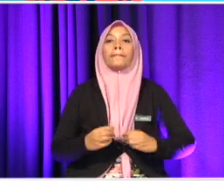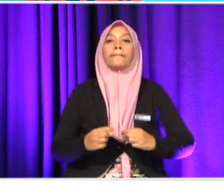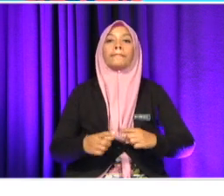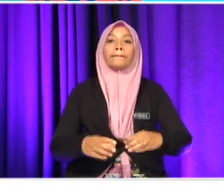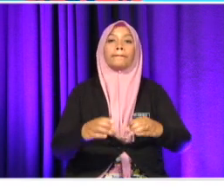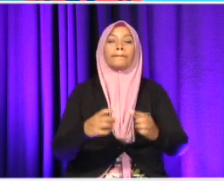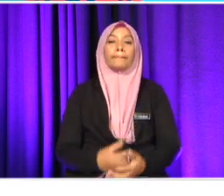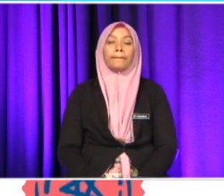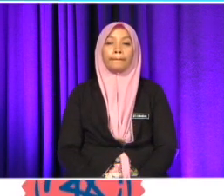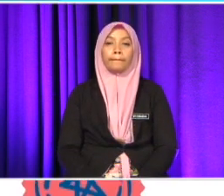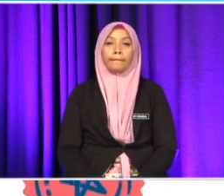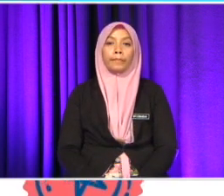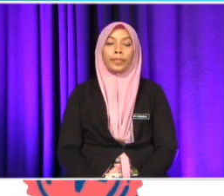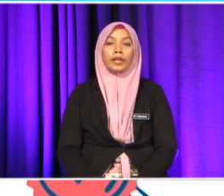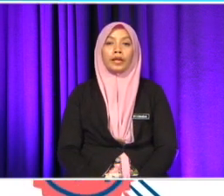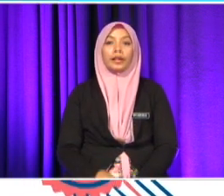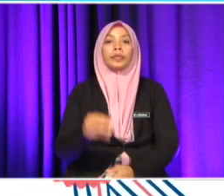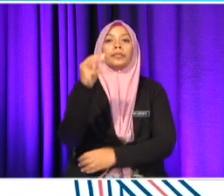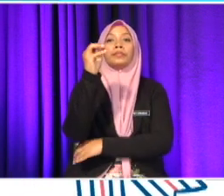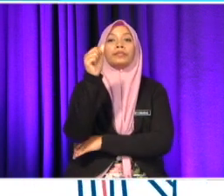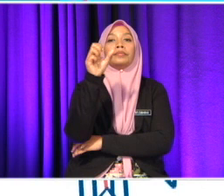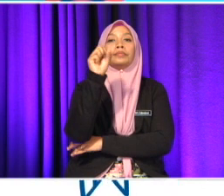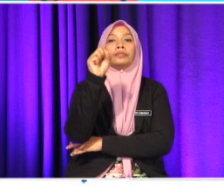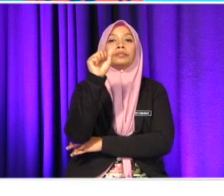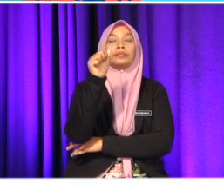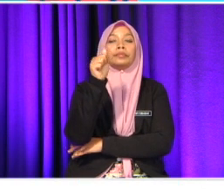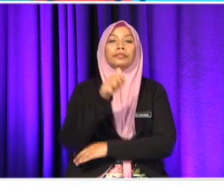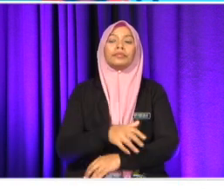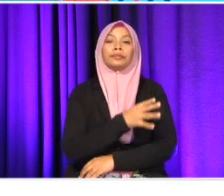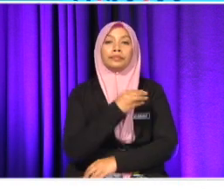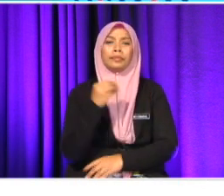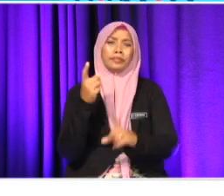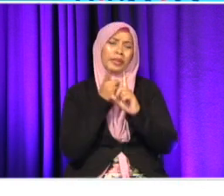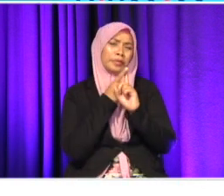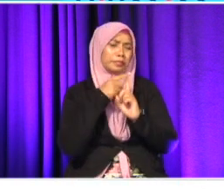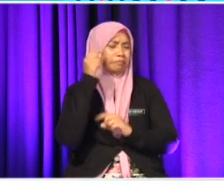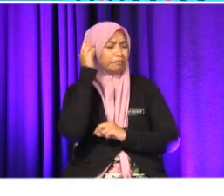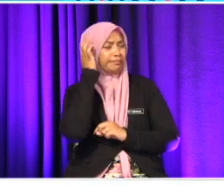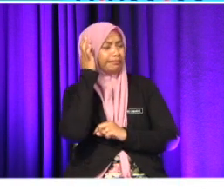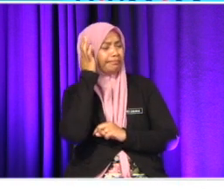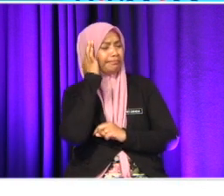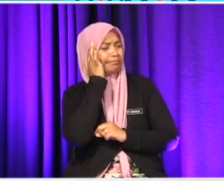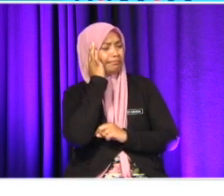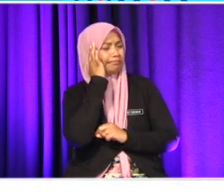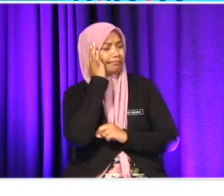sih masa masa oke Masa dan lagi satu apa ini cewek gue